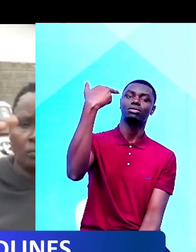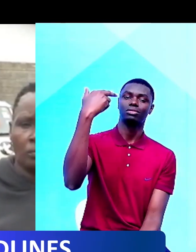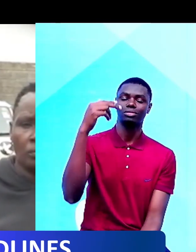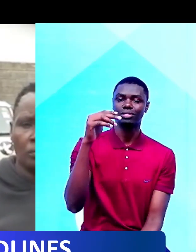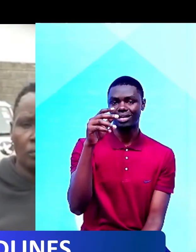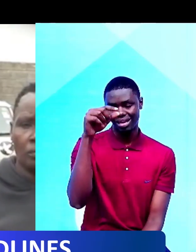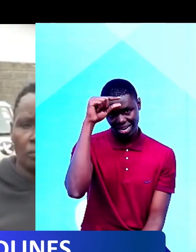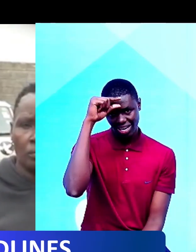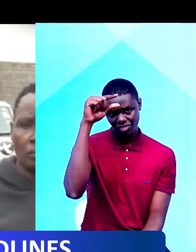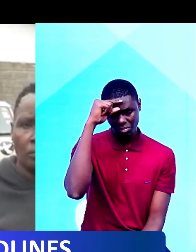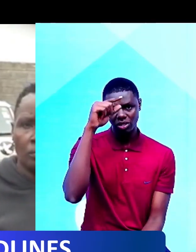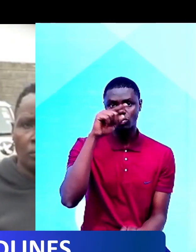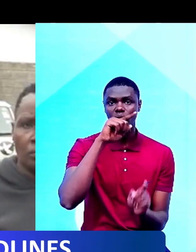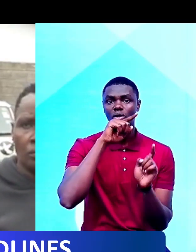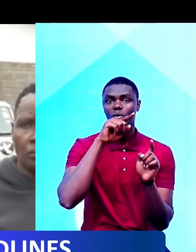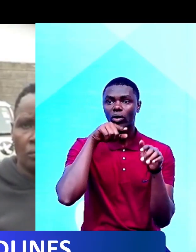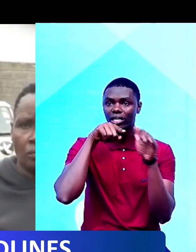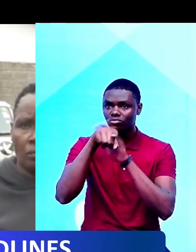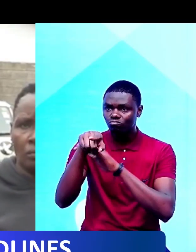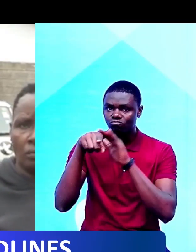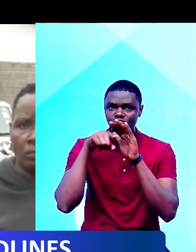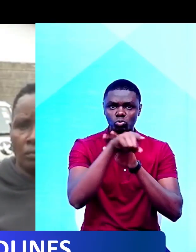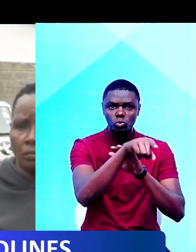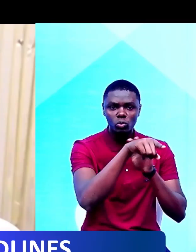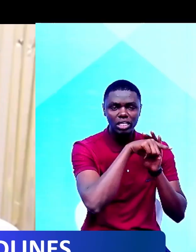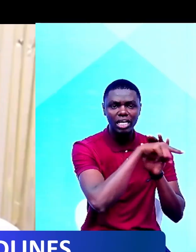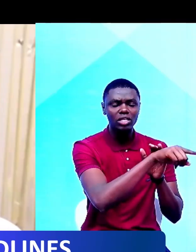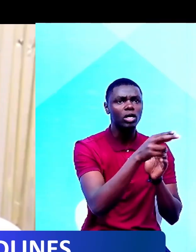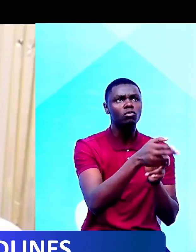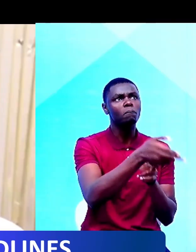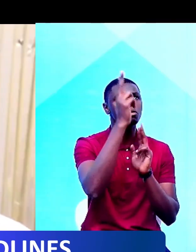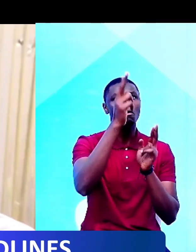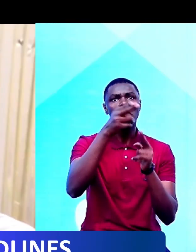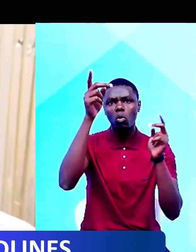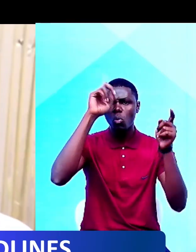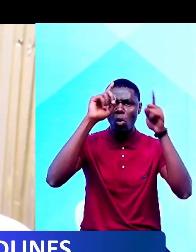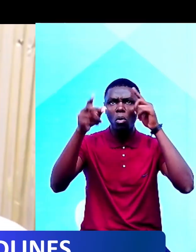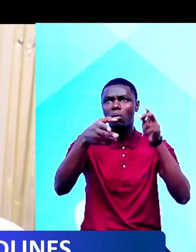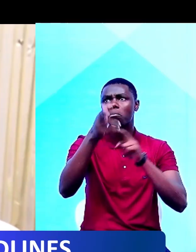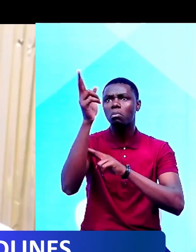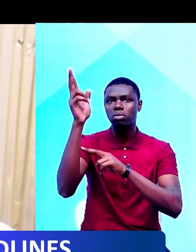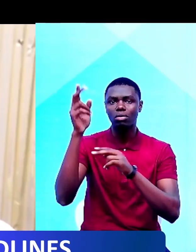wanaenda tu na wanaenda tu hivi, hata waangalie kwenye wanashuti. What transpired?